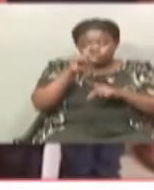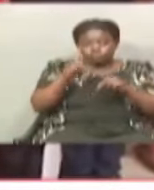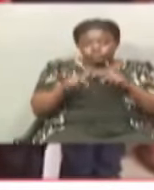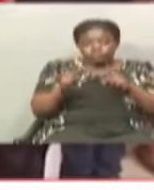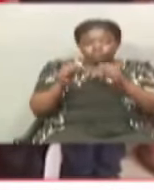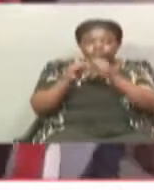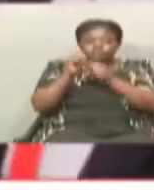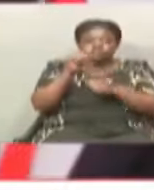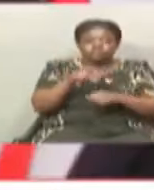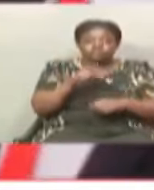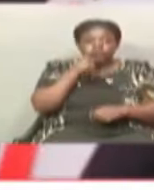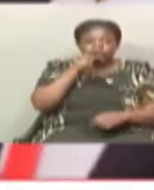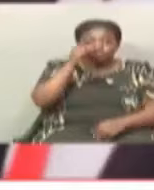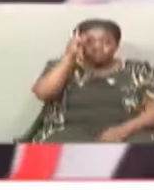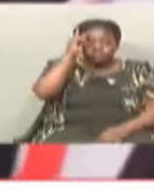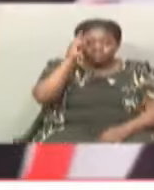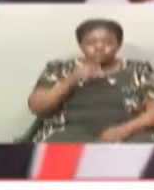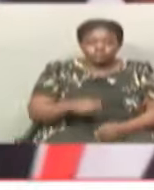bazadde baabwe.